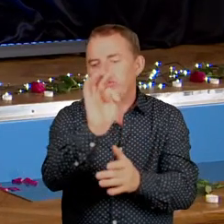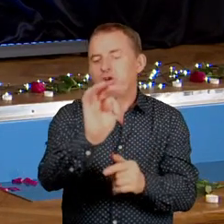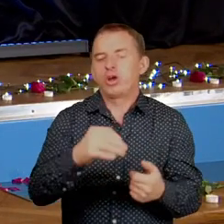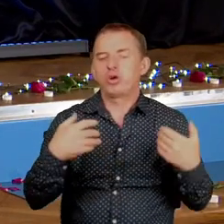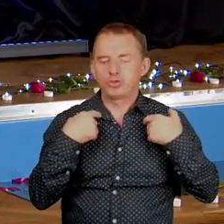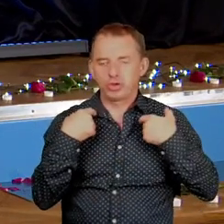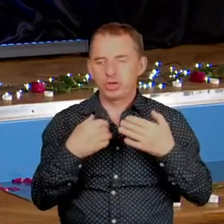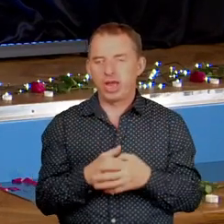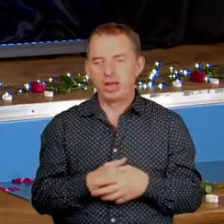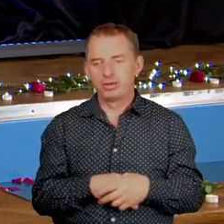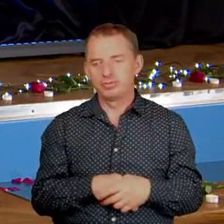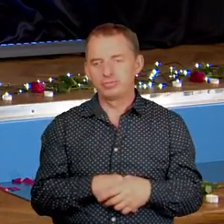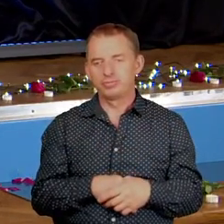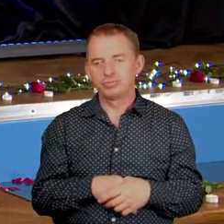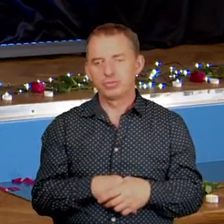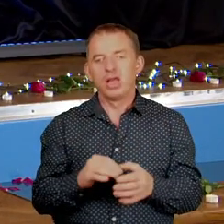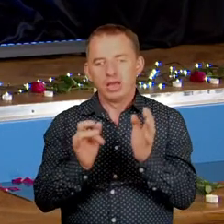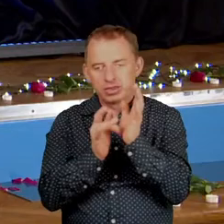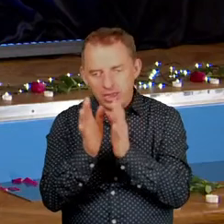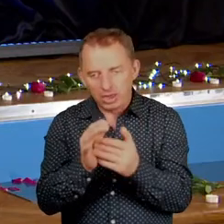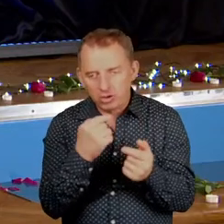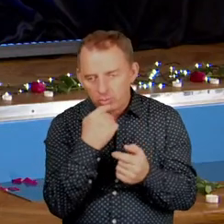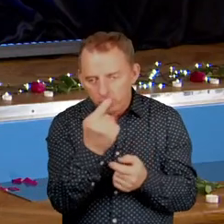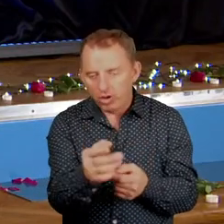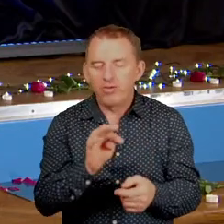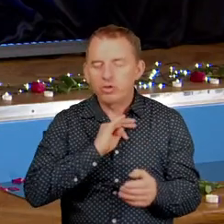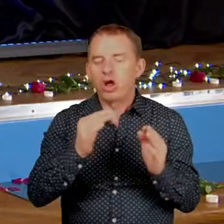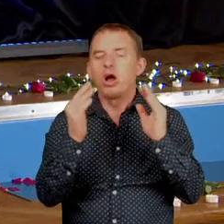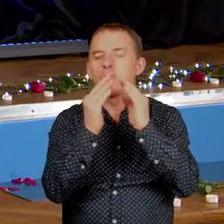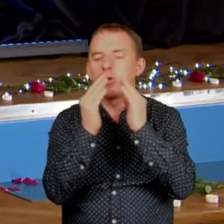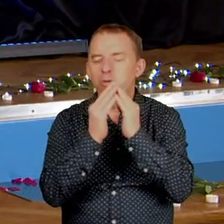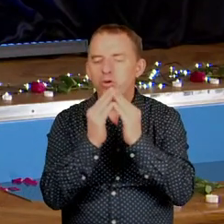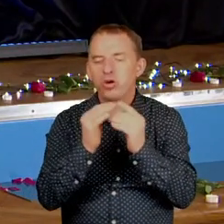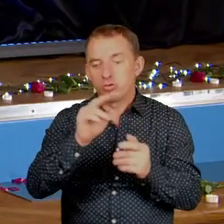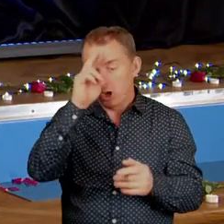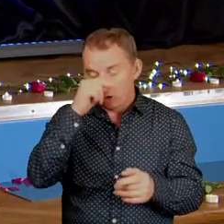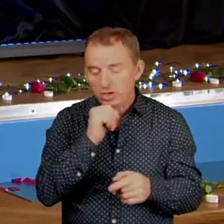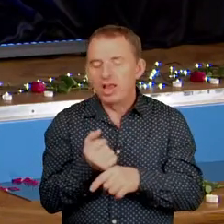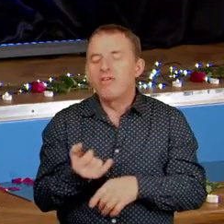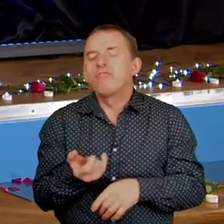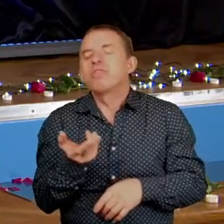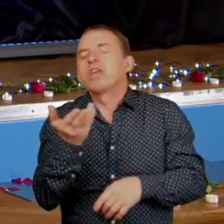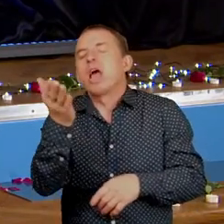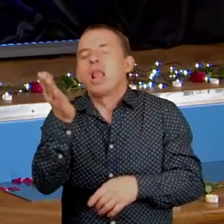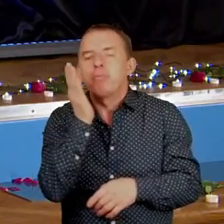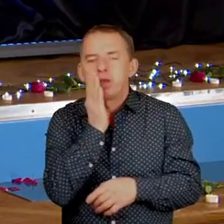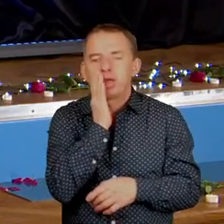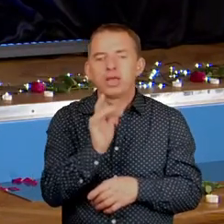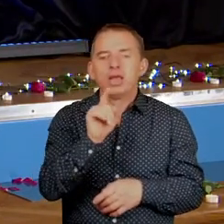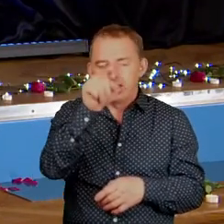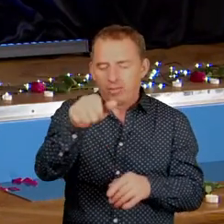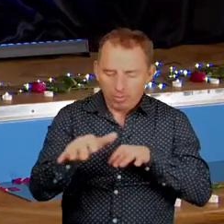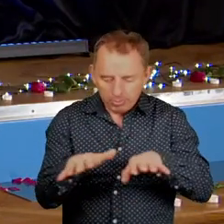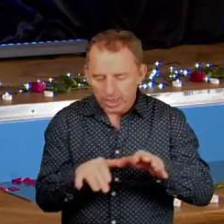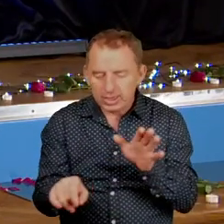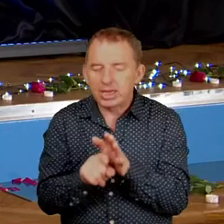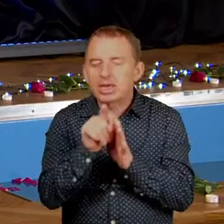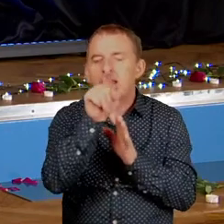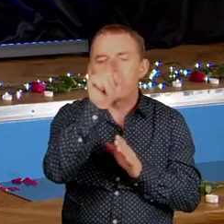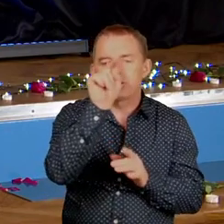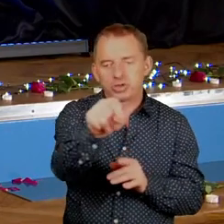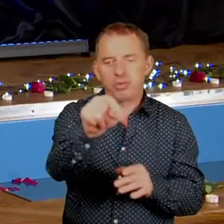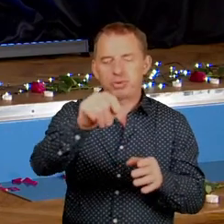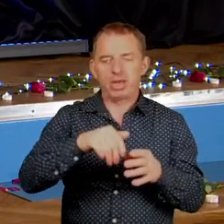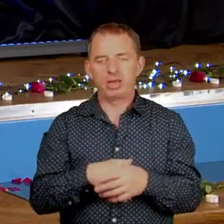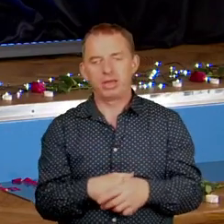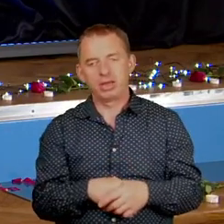father's house are many mansions. Pan Jezus powiedział, w domu mojego ojca jest wiele mieszkań. There is room for you. Tam jest miejsce i dla ciebie. John looks up